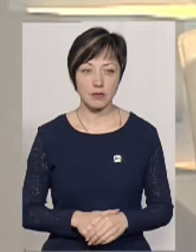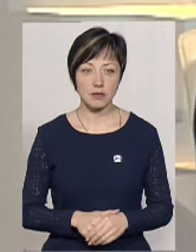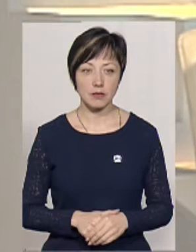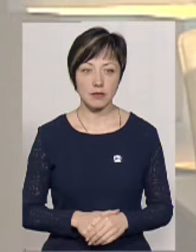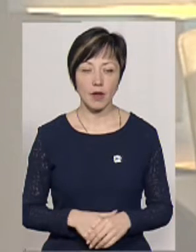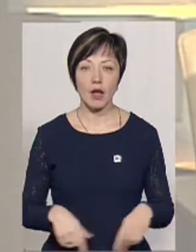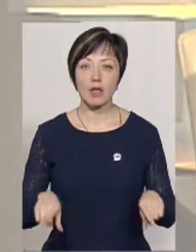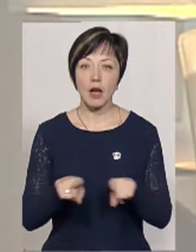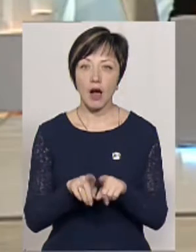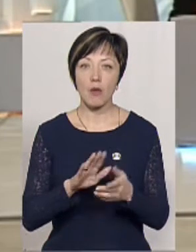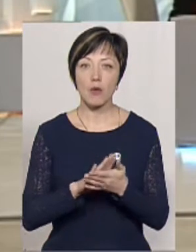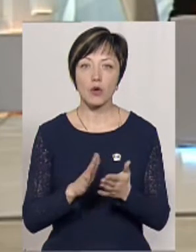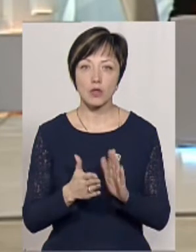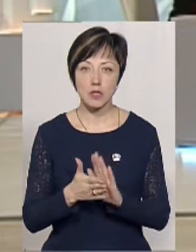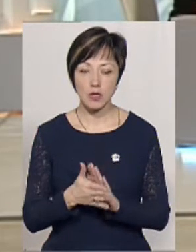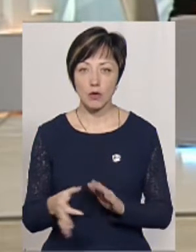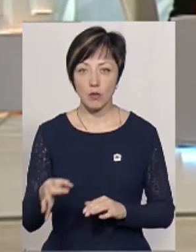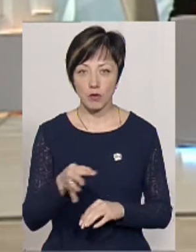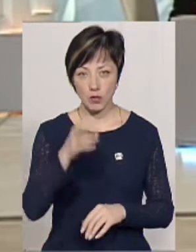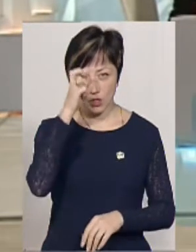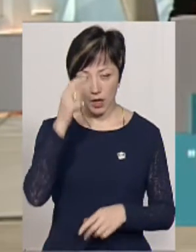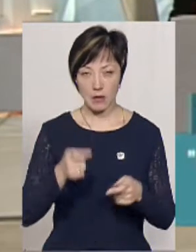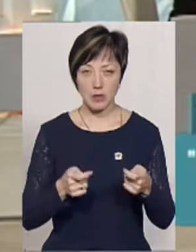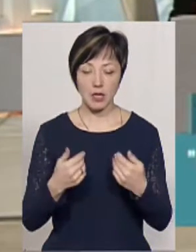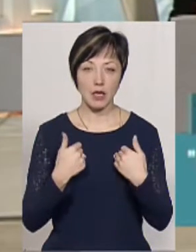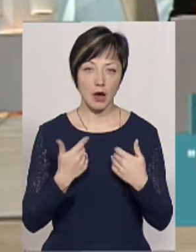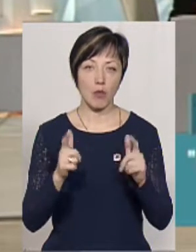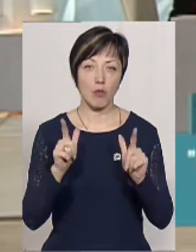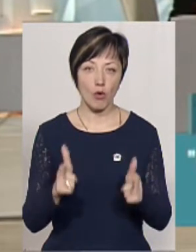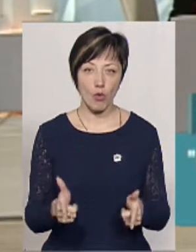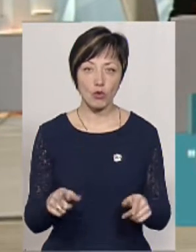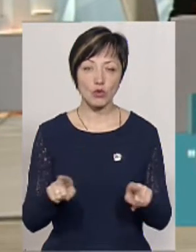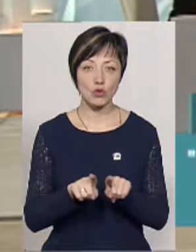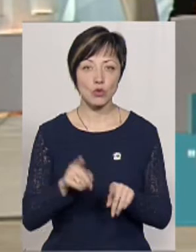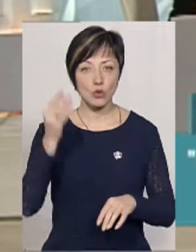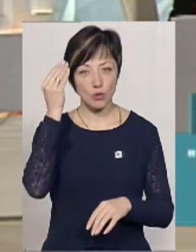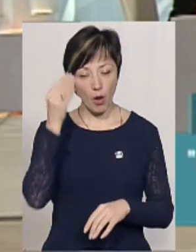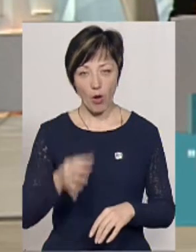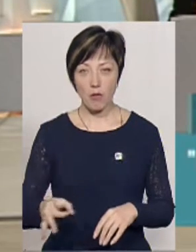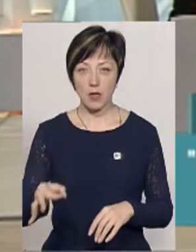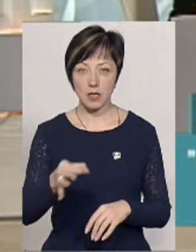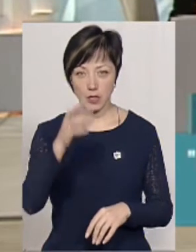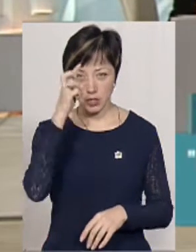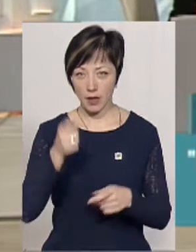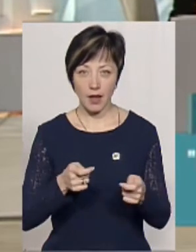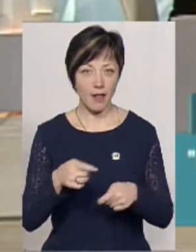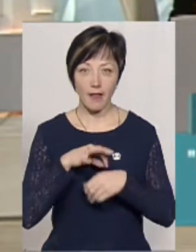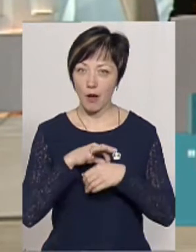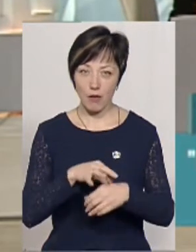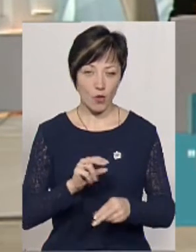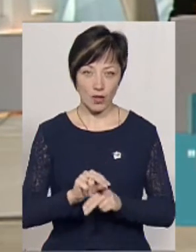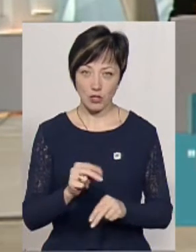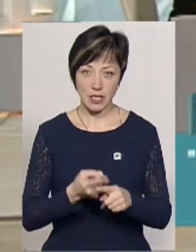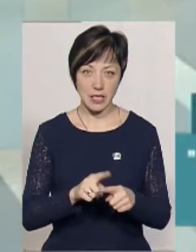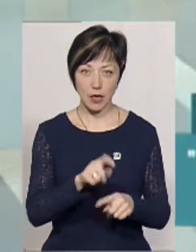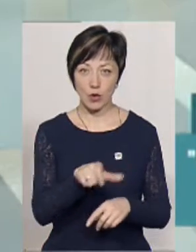Така позиція обласної державної адміністрації? Власне, я абсолютно погоджуюсь, що з тою думкою, що обласна державна адміністрація не проводила навчання